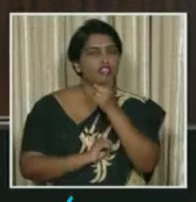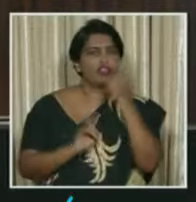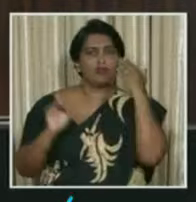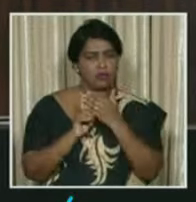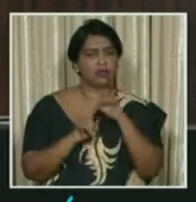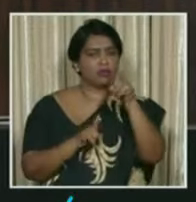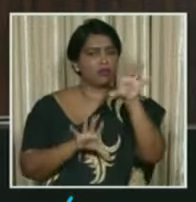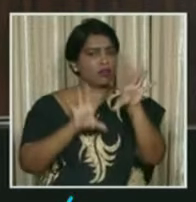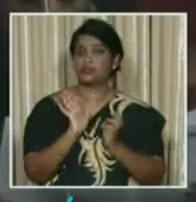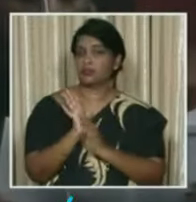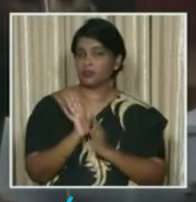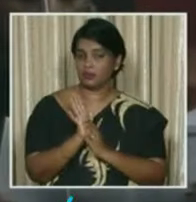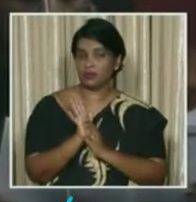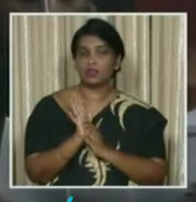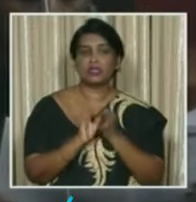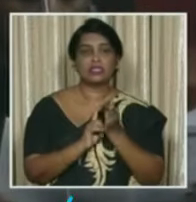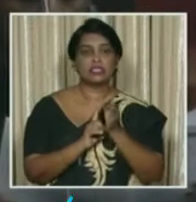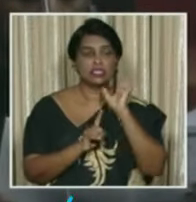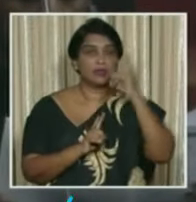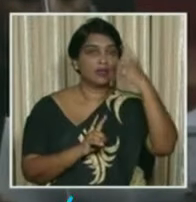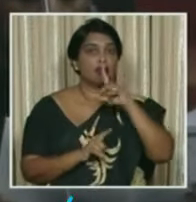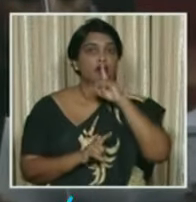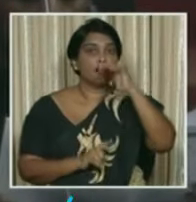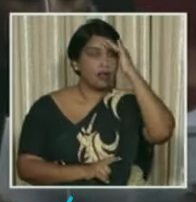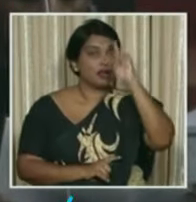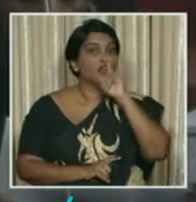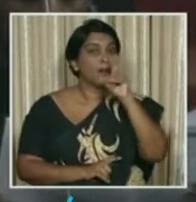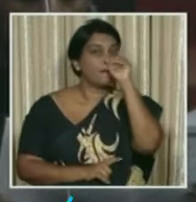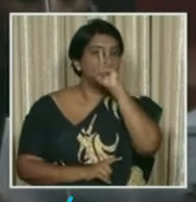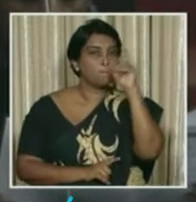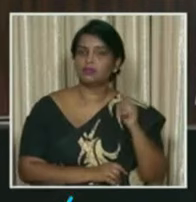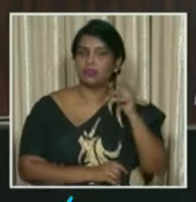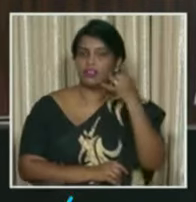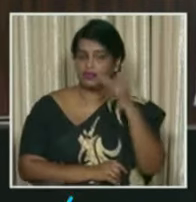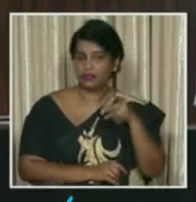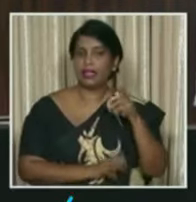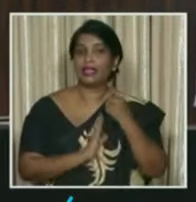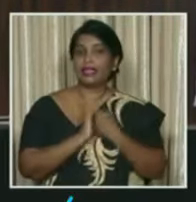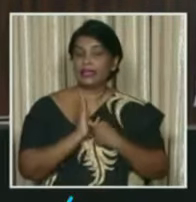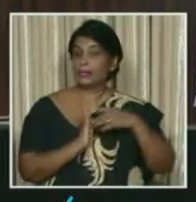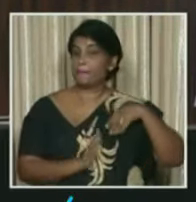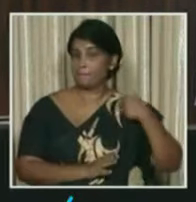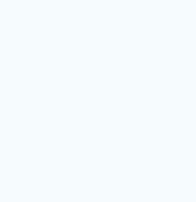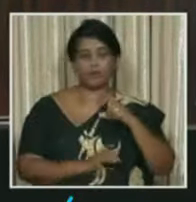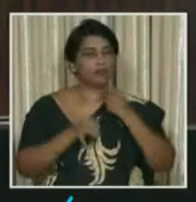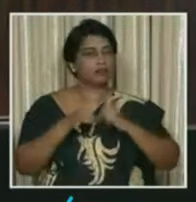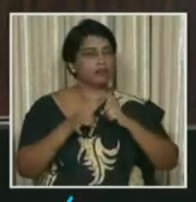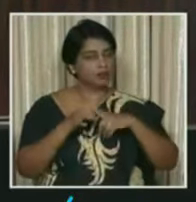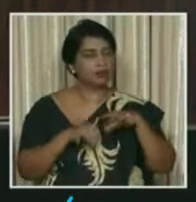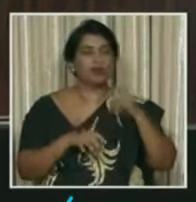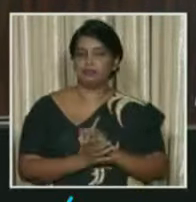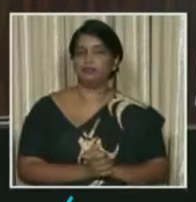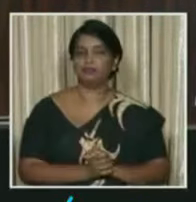ඔබතුමා පත් කරපු කමිටුවේ සභාපති නියෝජ්‍ය කතානායකතුමා කිව්වේ මාසයකට අඩු දඩුවමක් දෙන්න ඕන කියලා. නීතිපතිතුමා විමසුවේ විමසලේ එතුමාගේ තීන්දුව